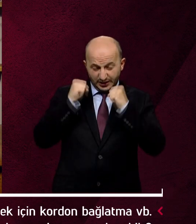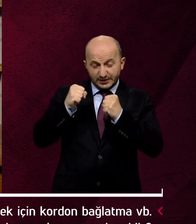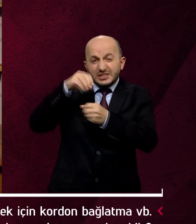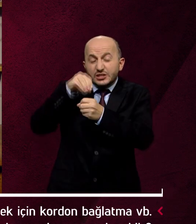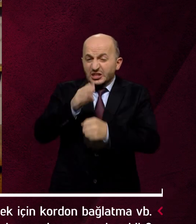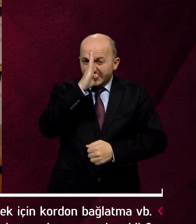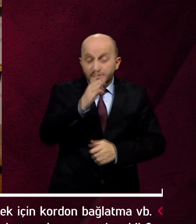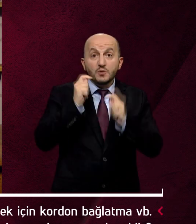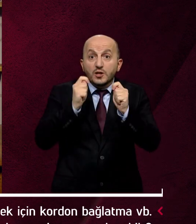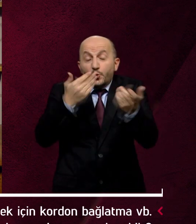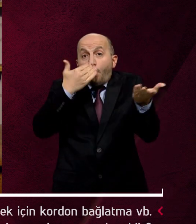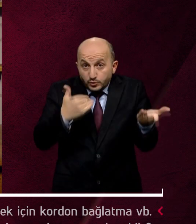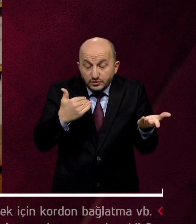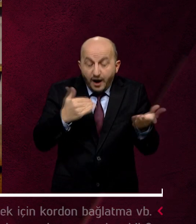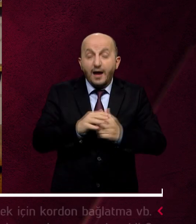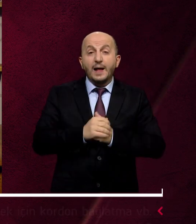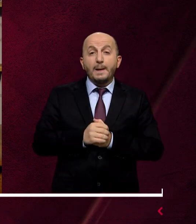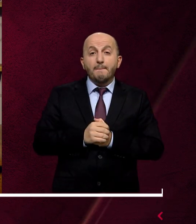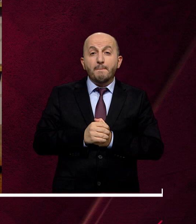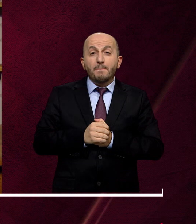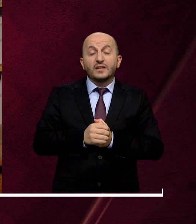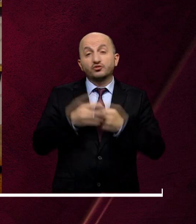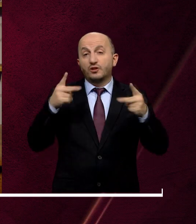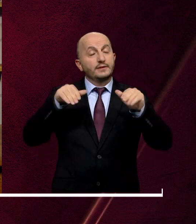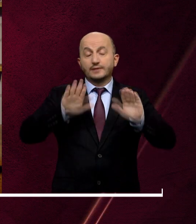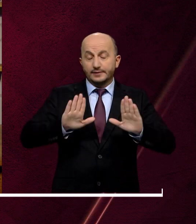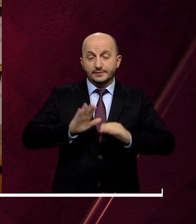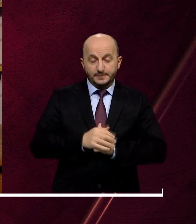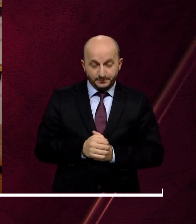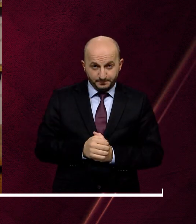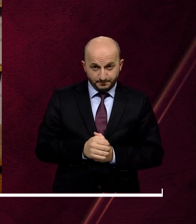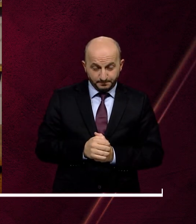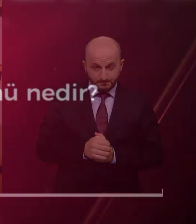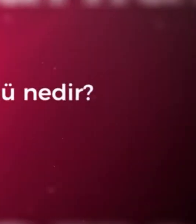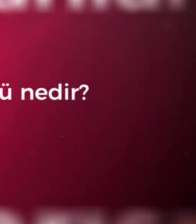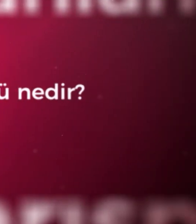sağlık açısından kesin bir zorunluluk olmadığı müddetçe caiz değildir.